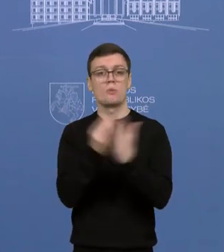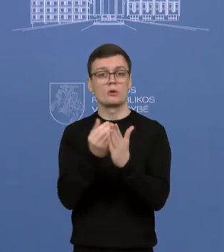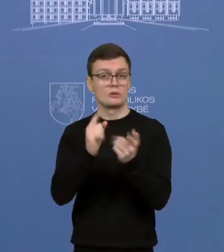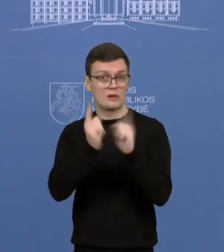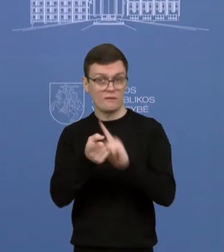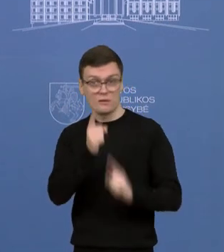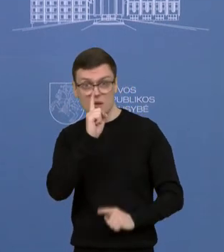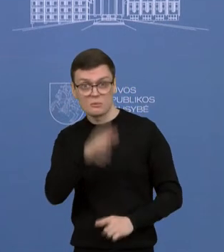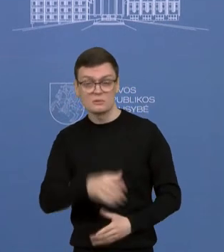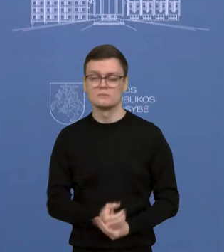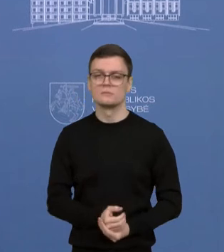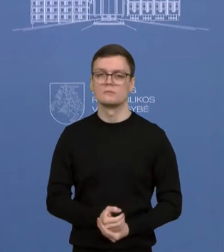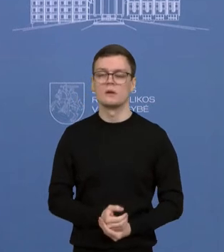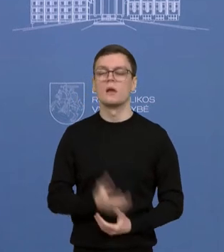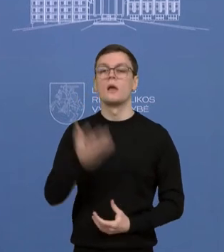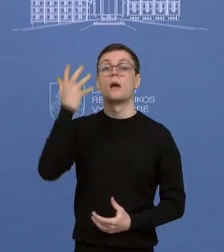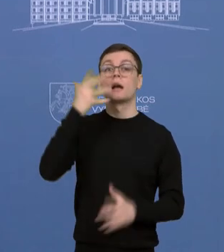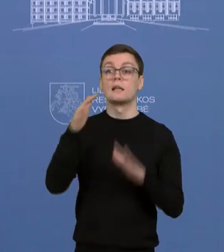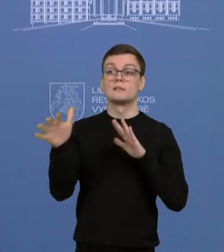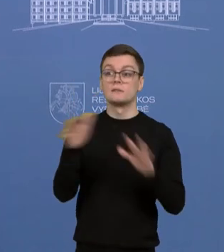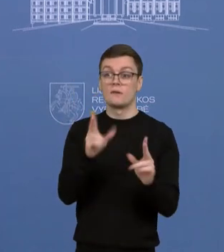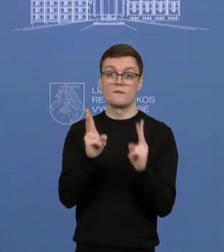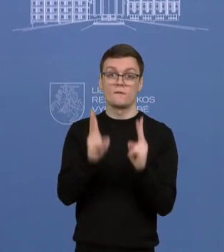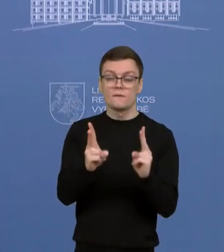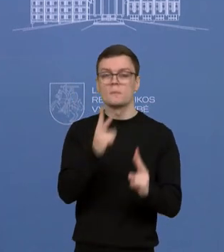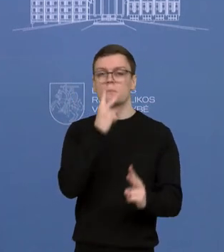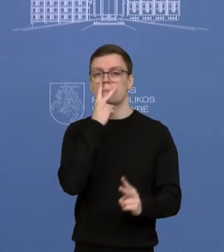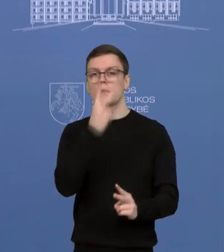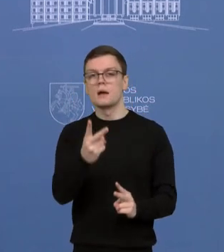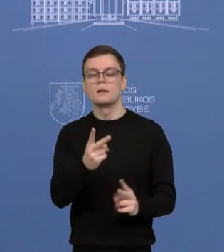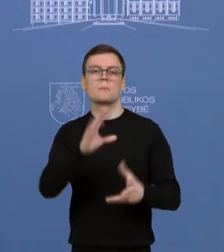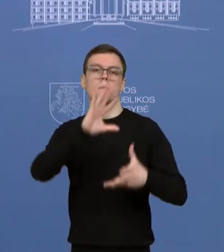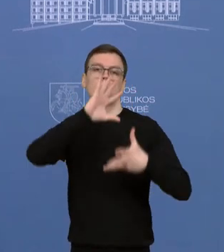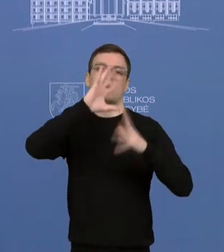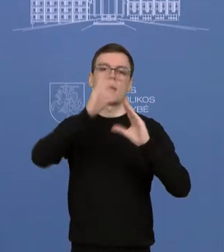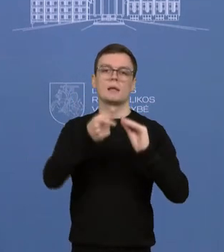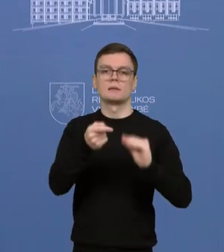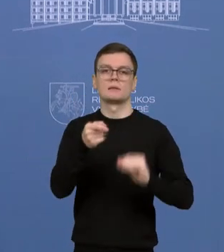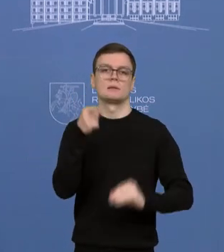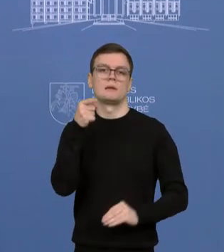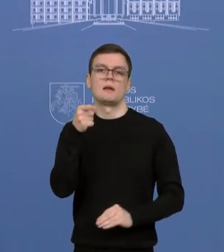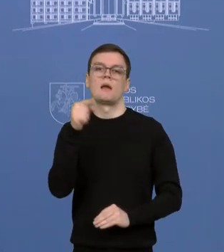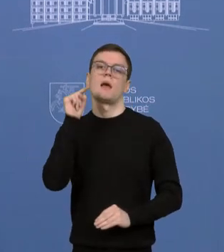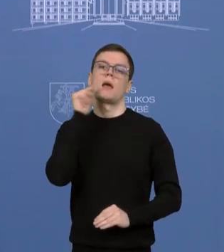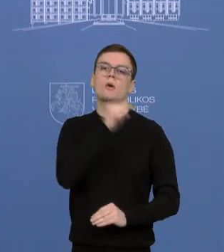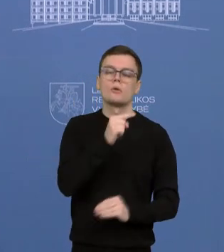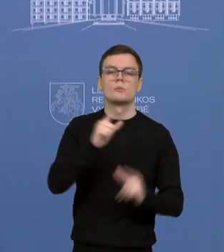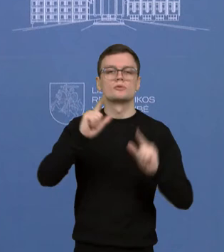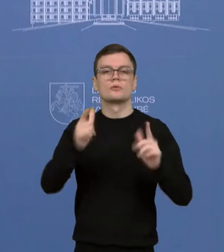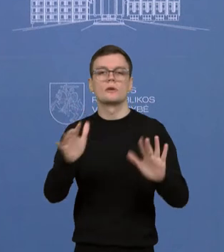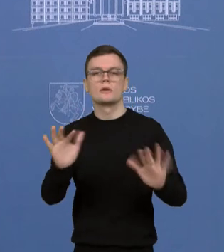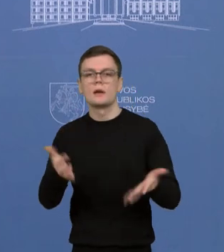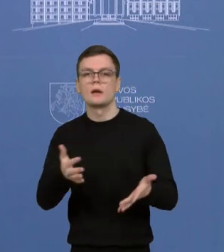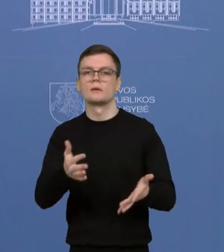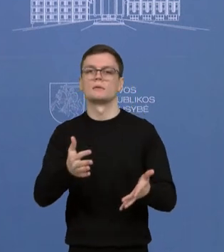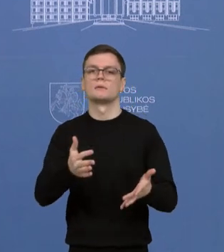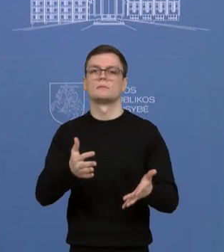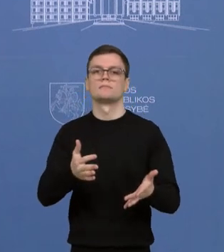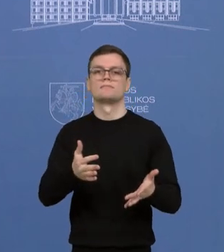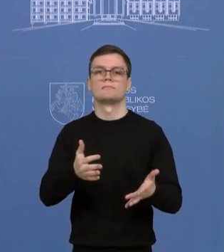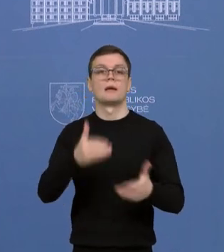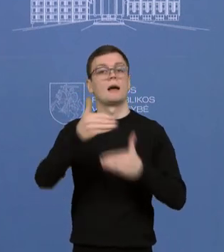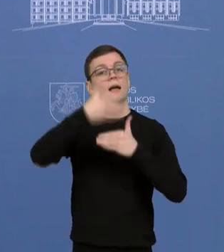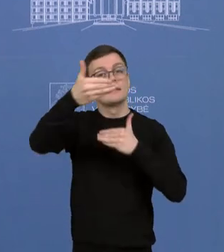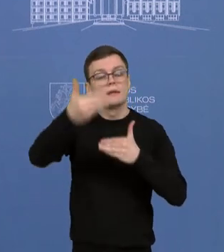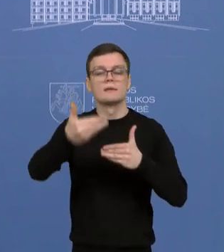Kuomet situacija stabilizuosis, matysim, koks yra bendras ekonomikos peizažas ateinantiem laikotarpiam, tuomet